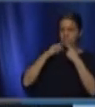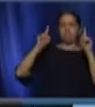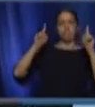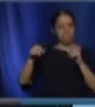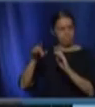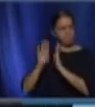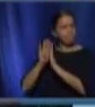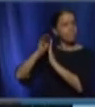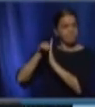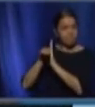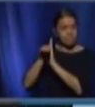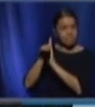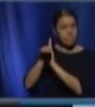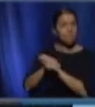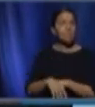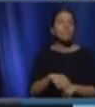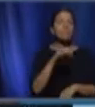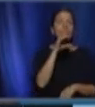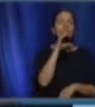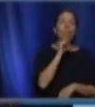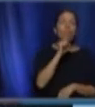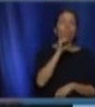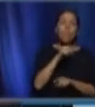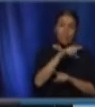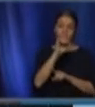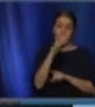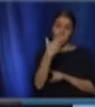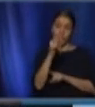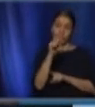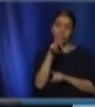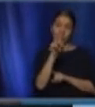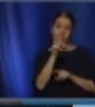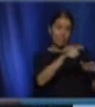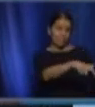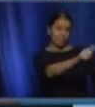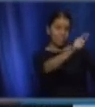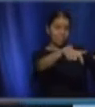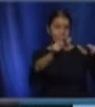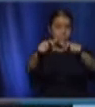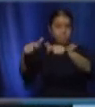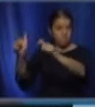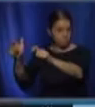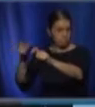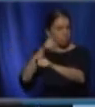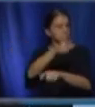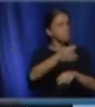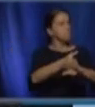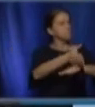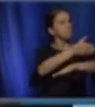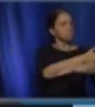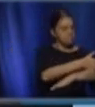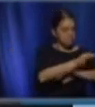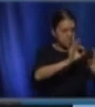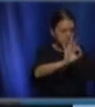nos résidences pour personnes âgées. Par contre, il nous faut réduire le nombre de cas